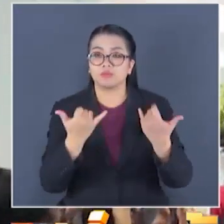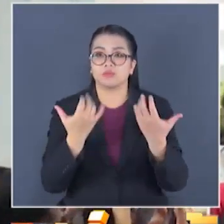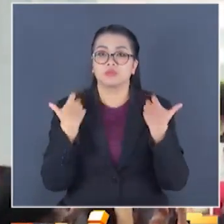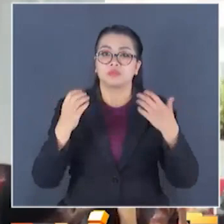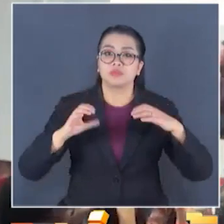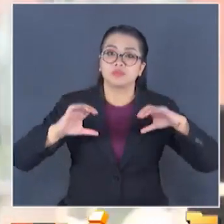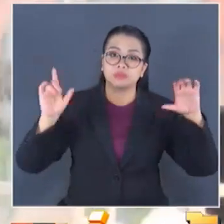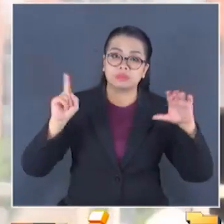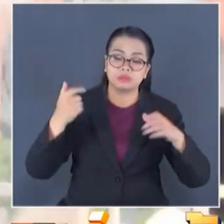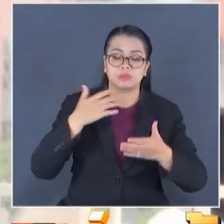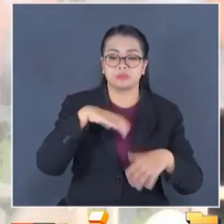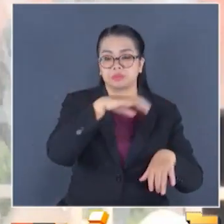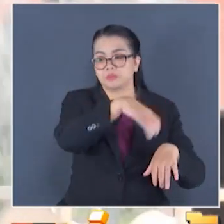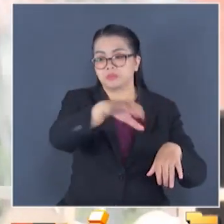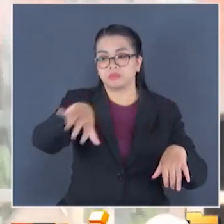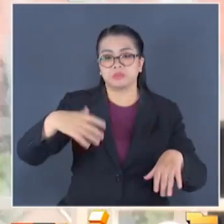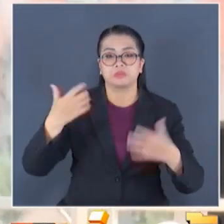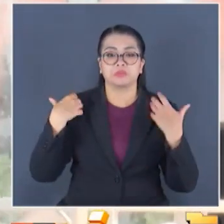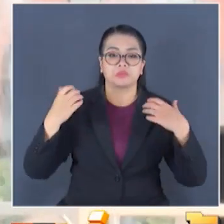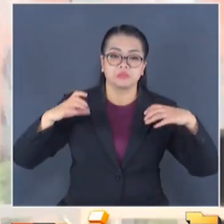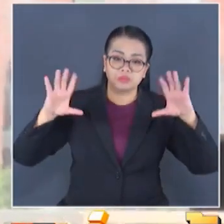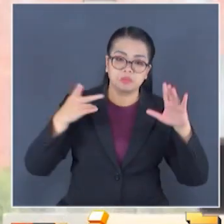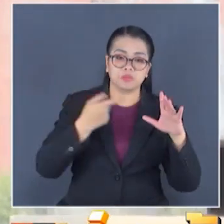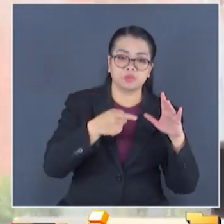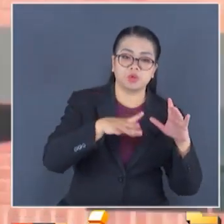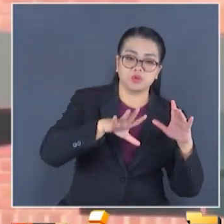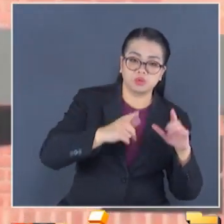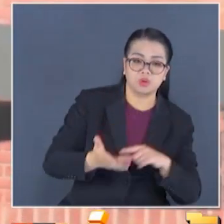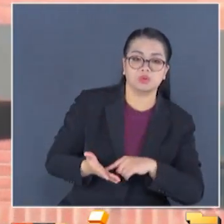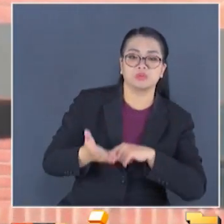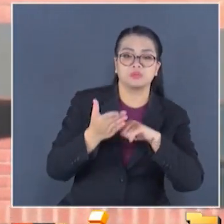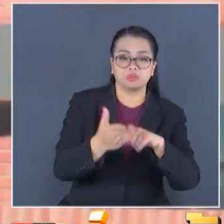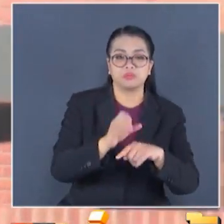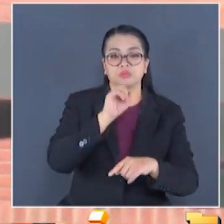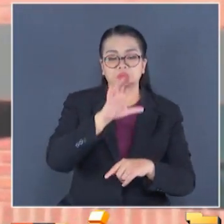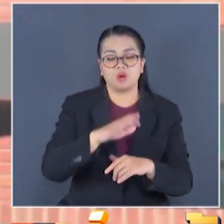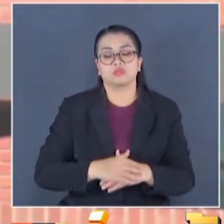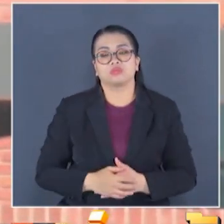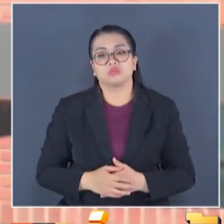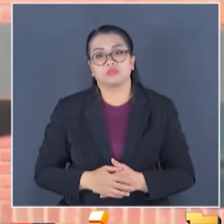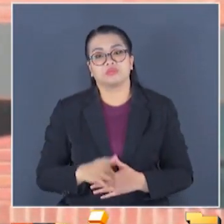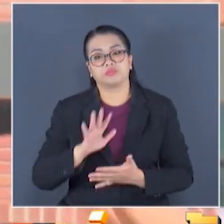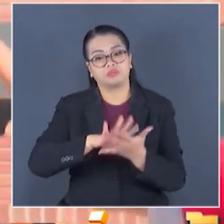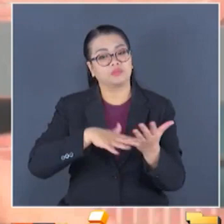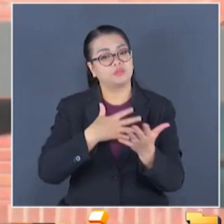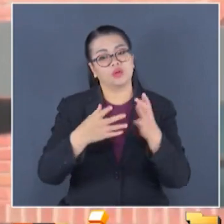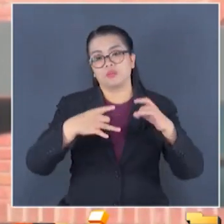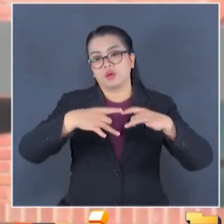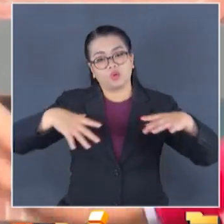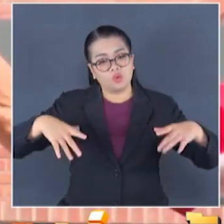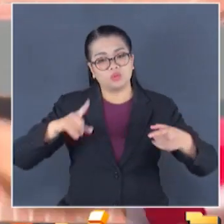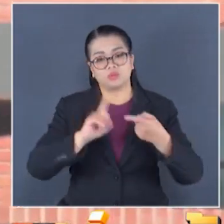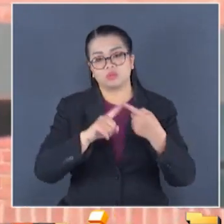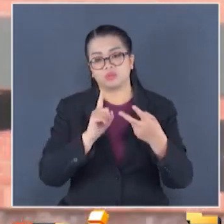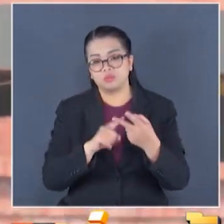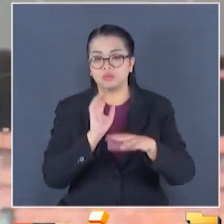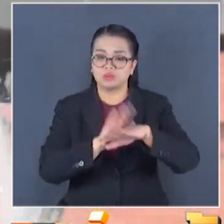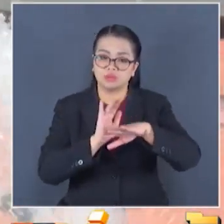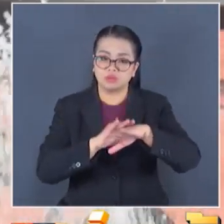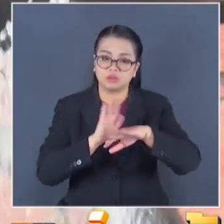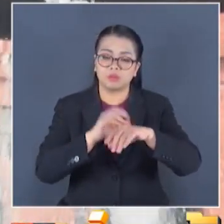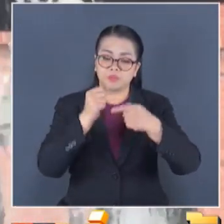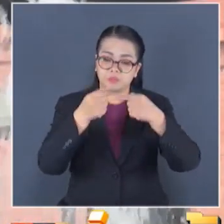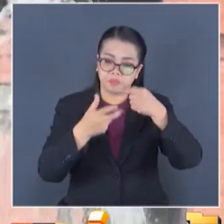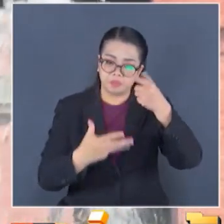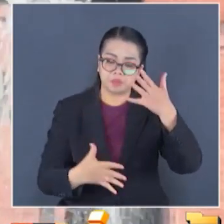ี้ แรงต้านจากหายหนวยงานเชียบค่ะป้. Suppa. ล่าสุจำได้ใช่ไฮะบอกเลย นโยบายไม่ตงฟก และมีข้อทงติงหลายข้